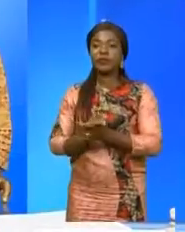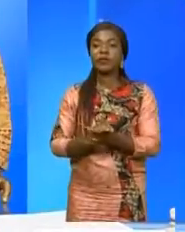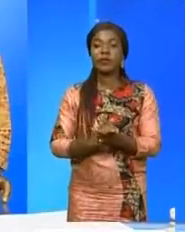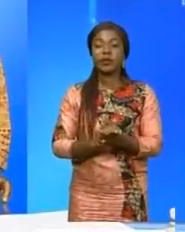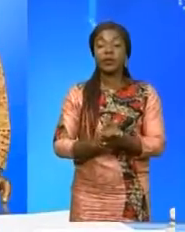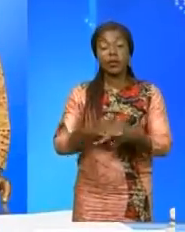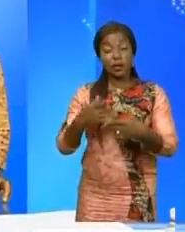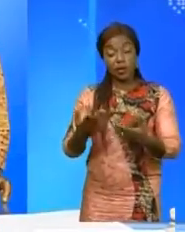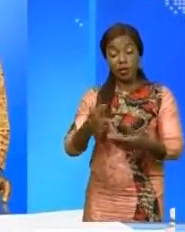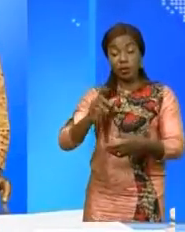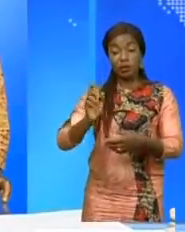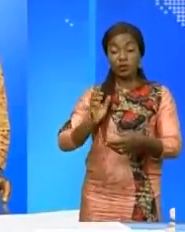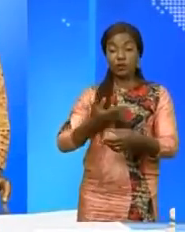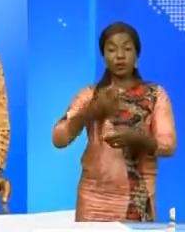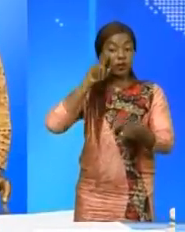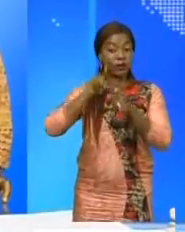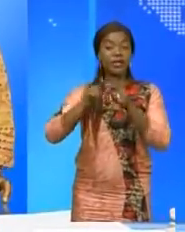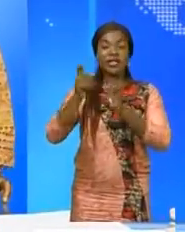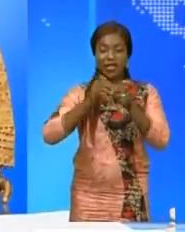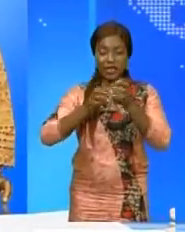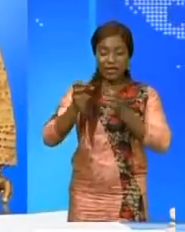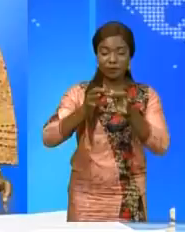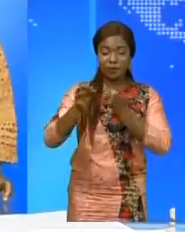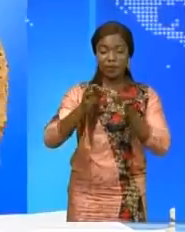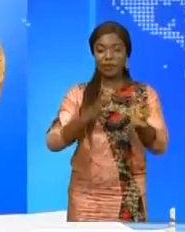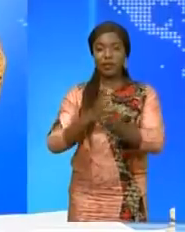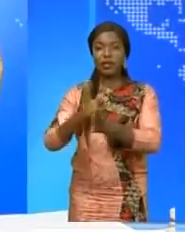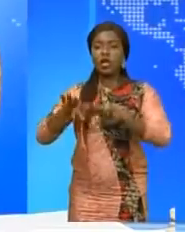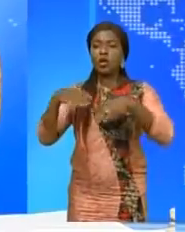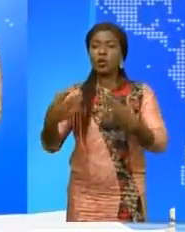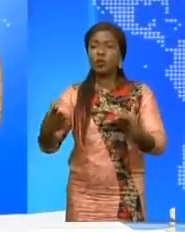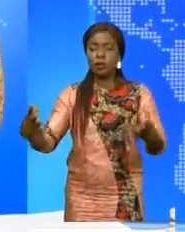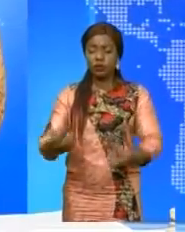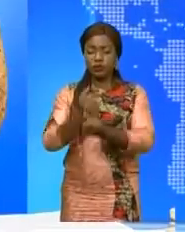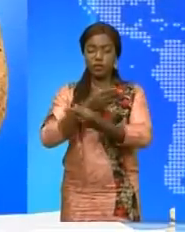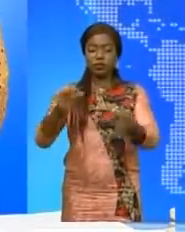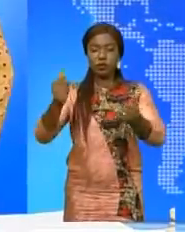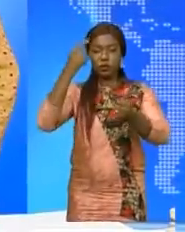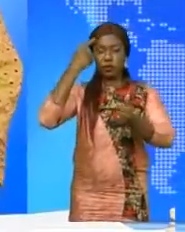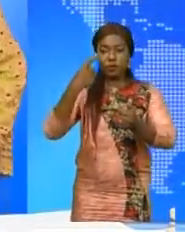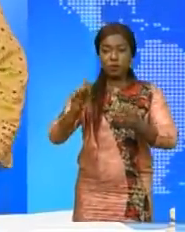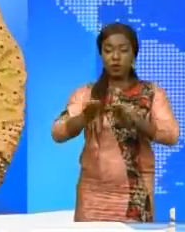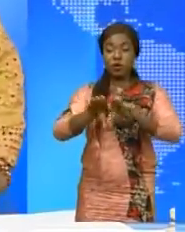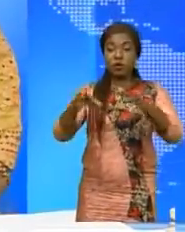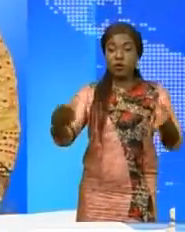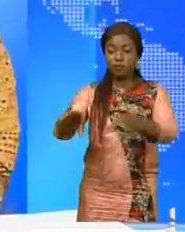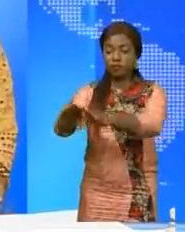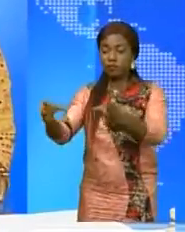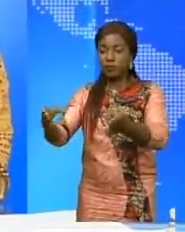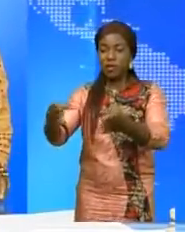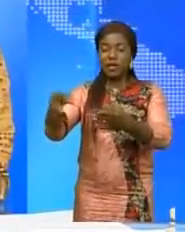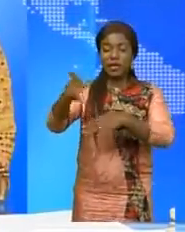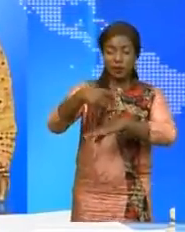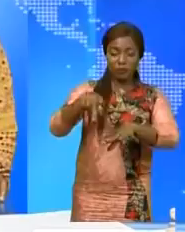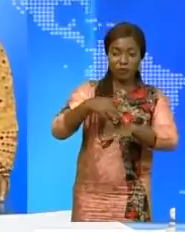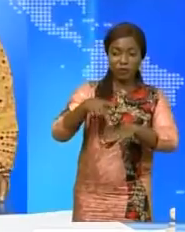vocal de notre confrère éditeurs pour me trouver des solutions pour le désenclavement des provinces de l'équateur et